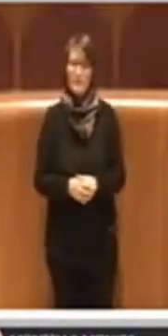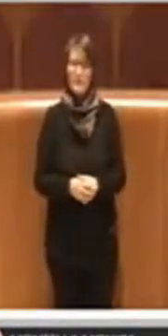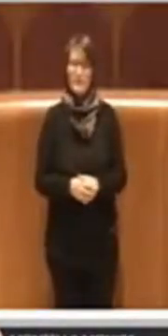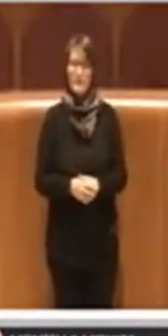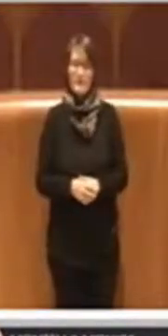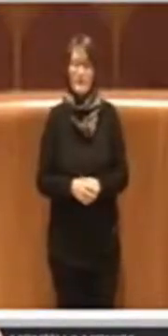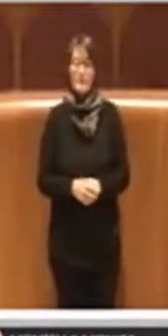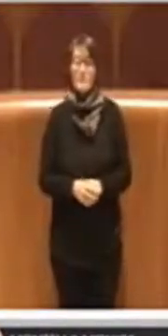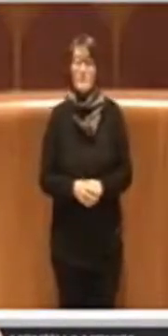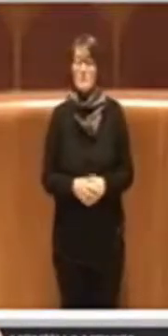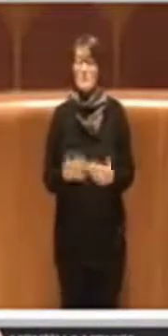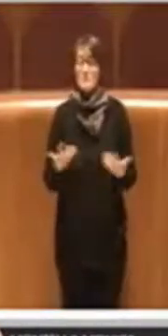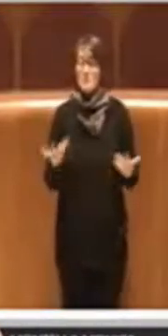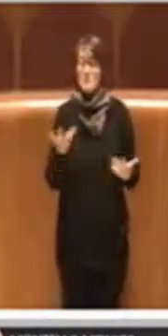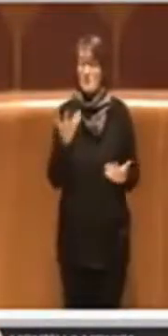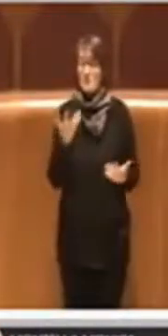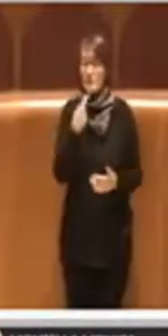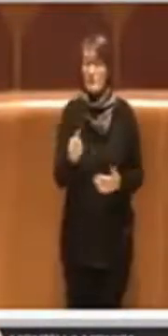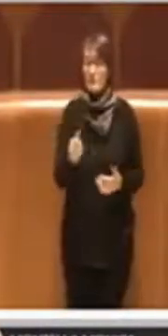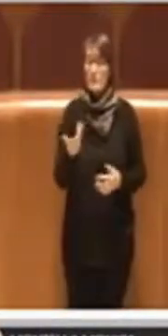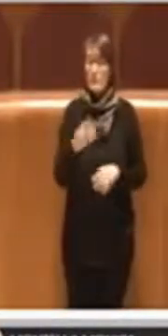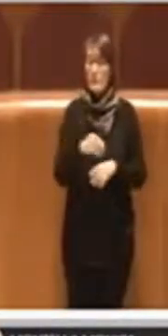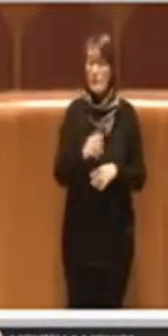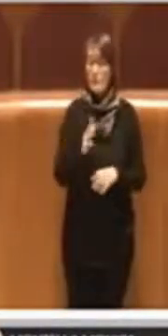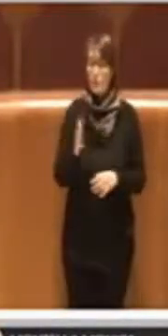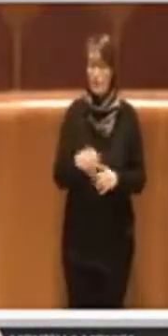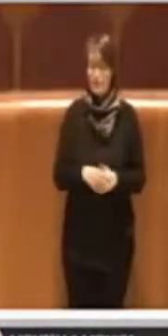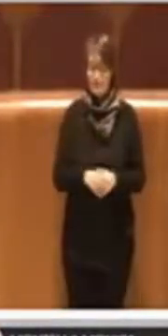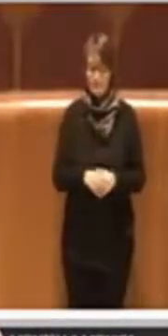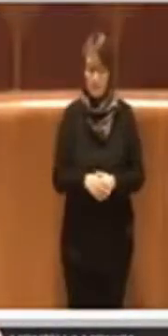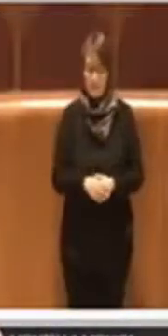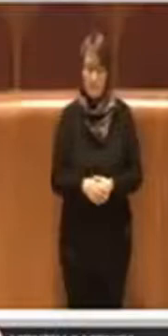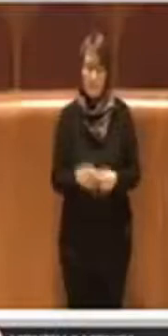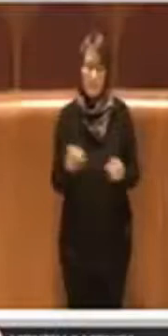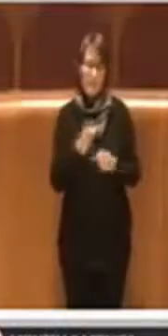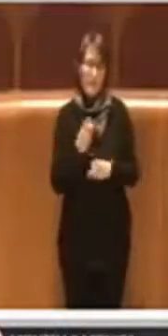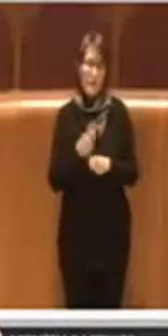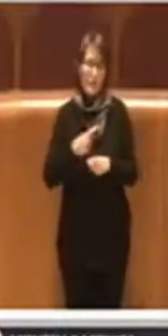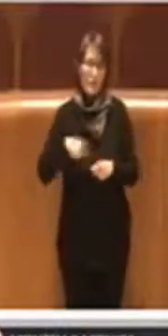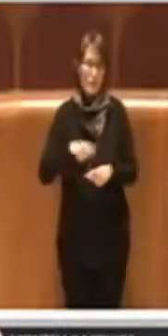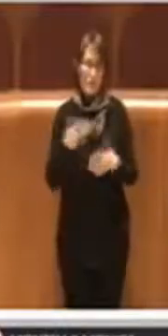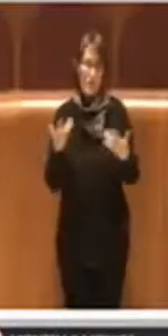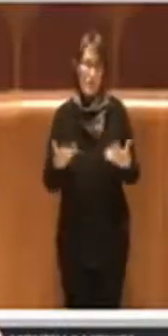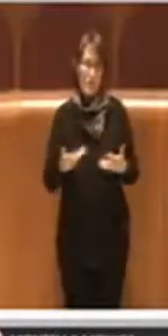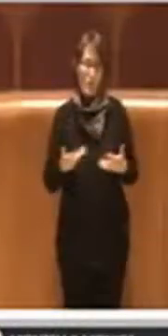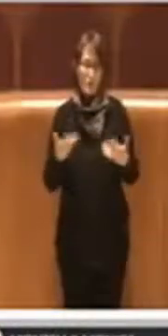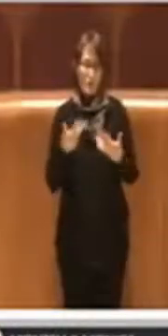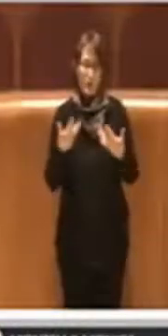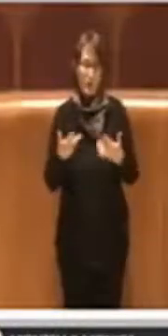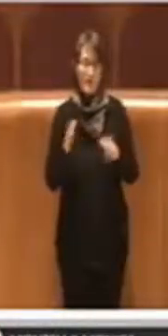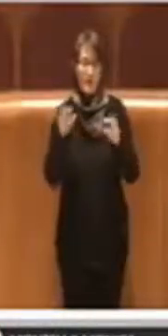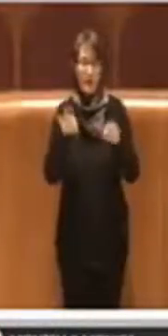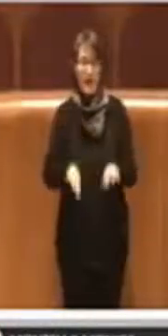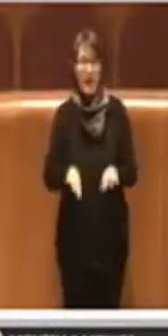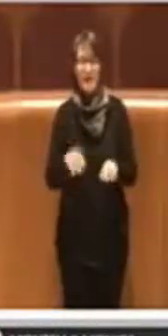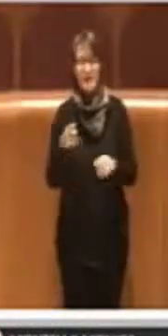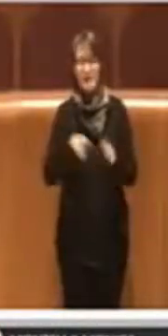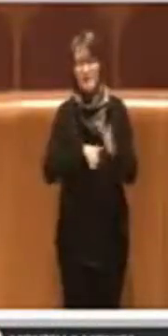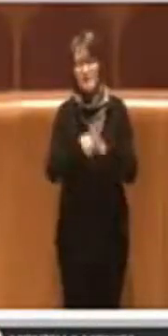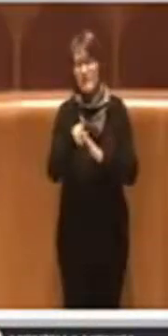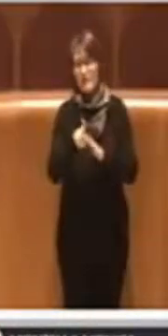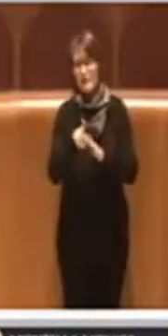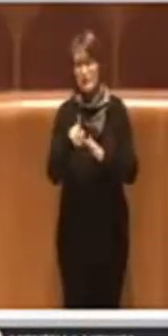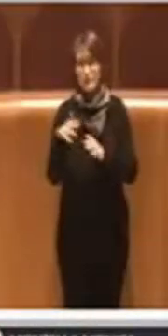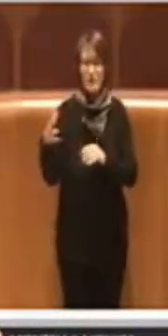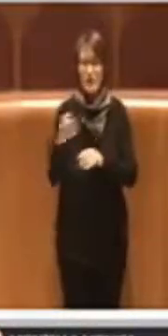che altro? Dobbiamo comunque in tutto ciò essere contenti di essere arrivati a questo risultato, perché ci siamo arrivati